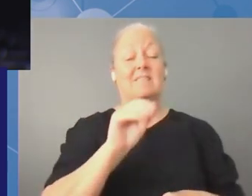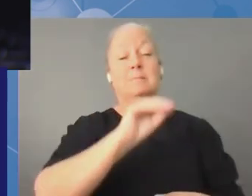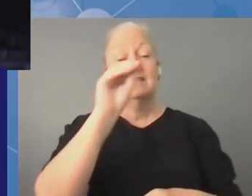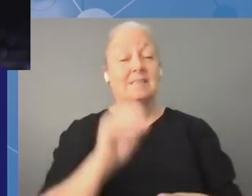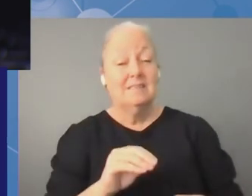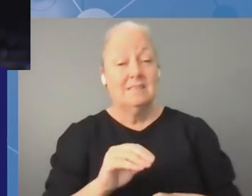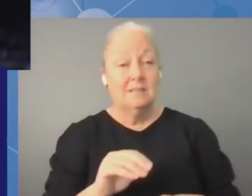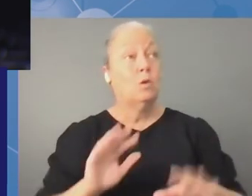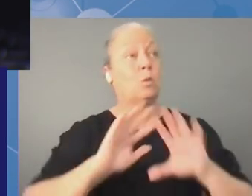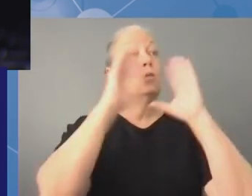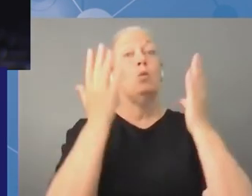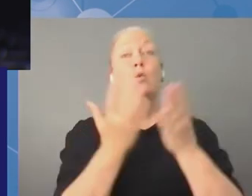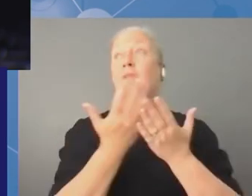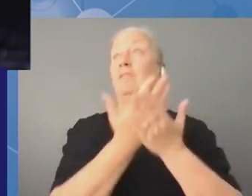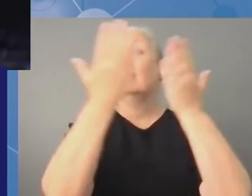أن هذا